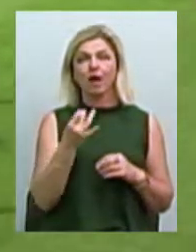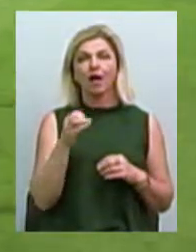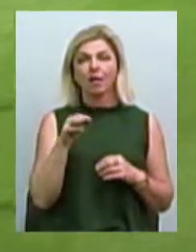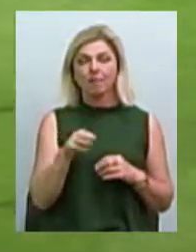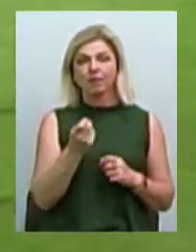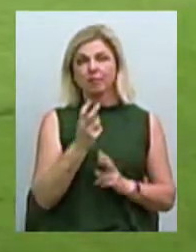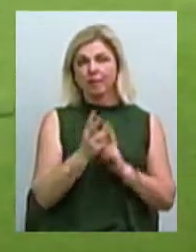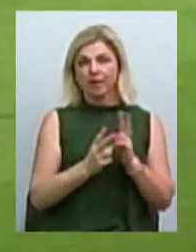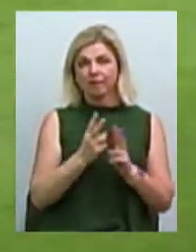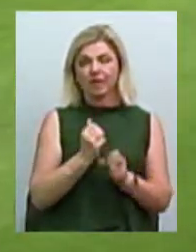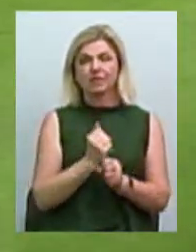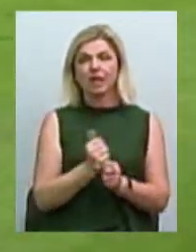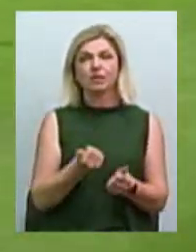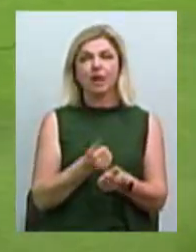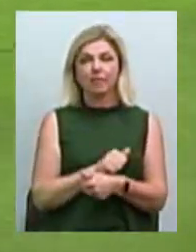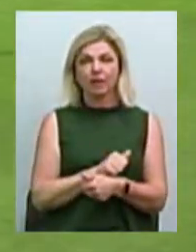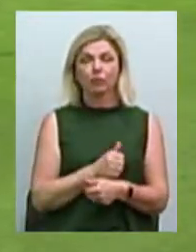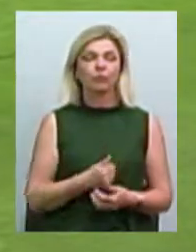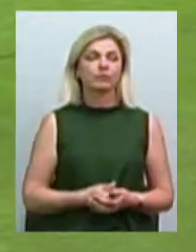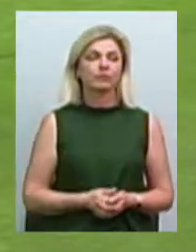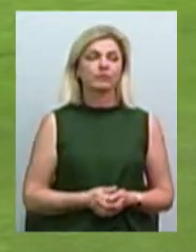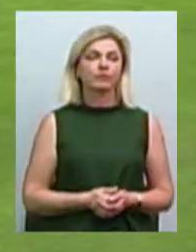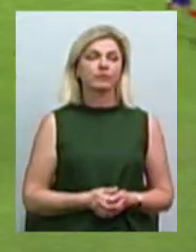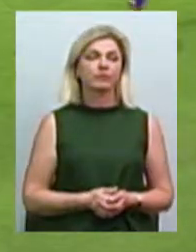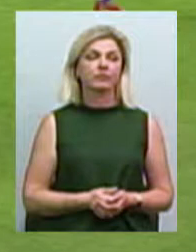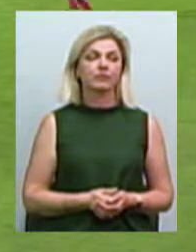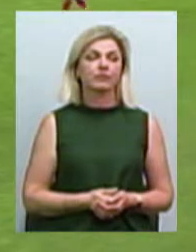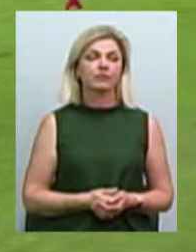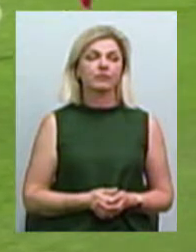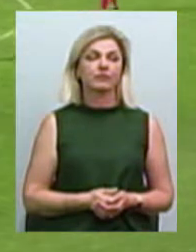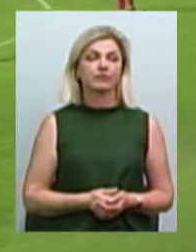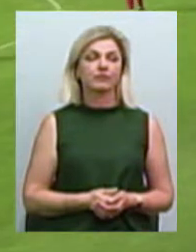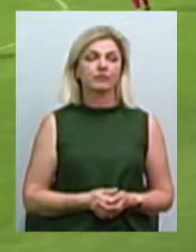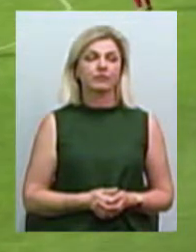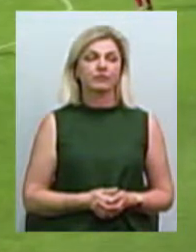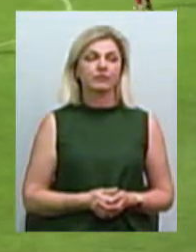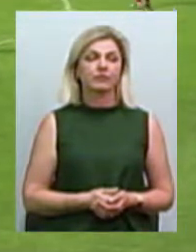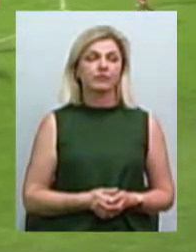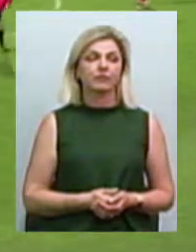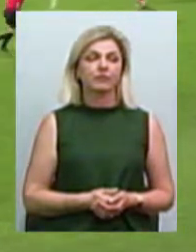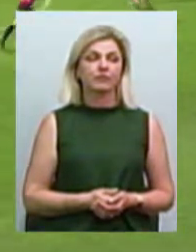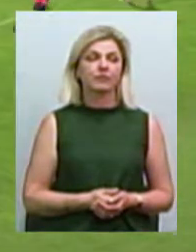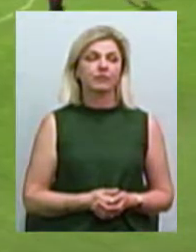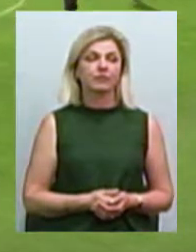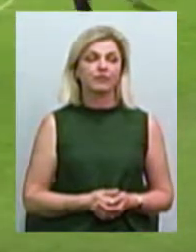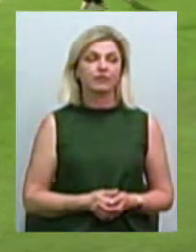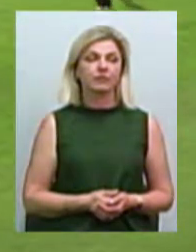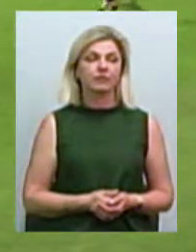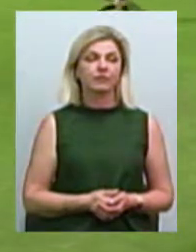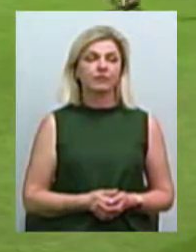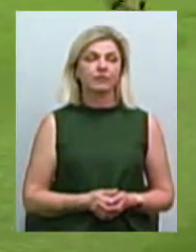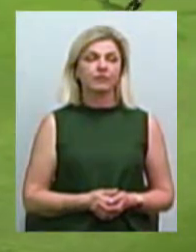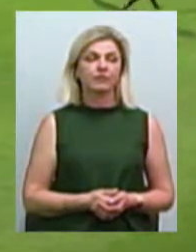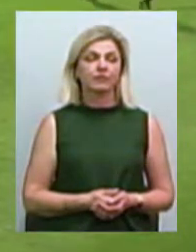перебудували, зробили заміну. І були ще декілька моментів, де ми могли, крім того, що Костя Коваленко